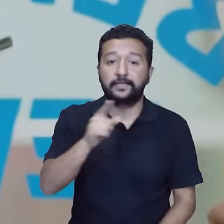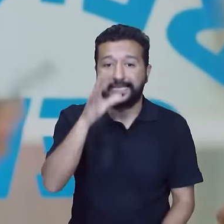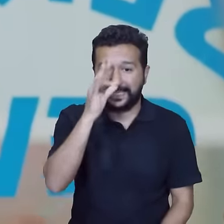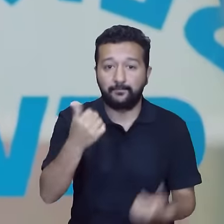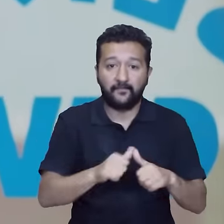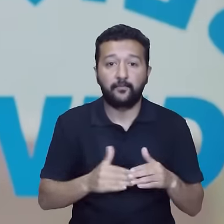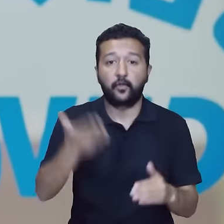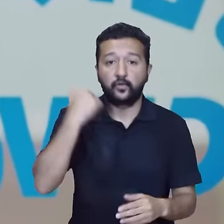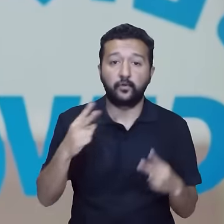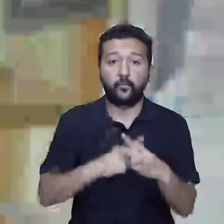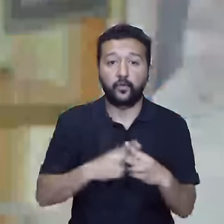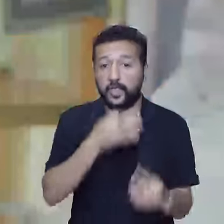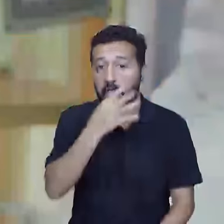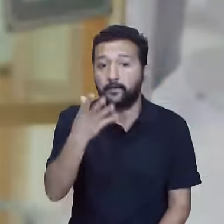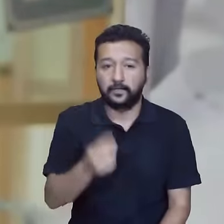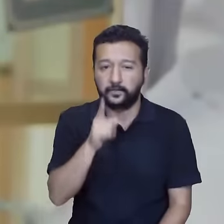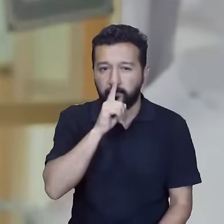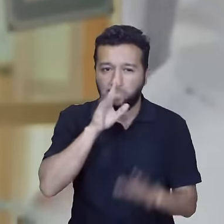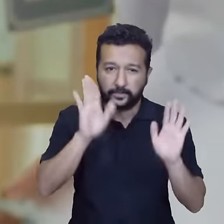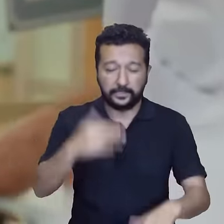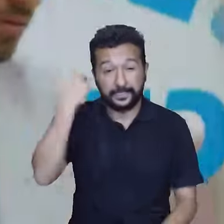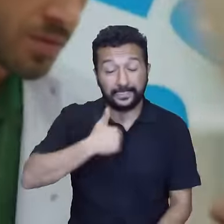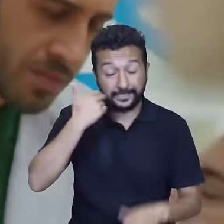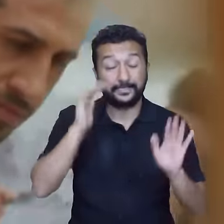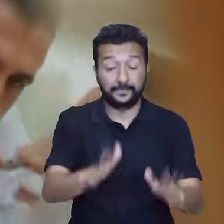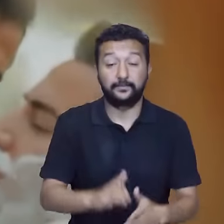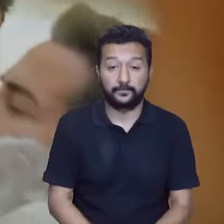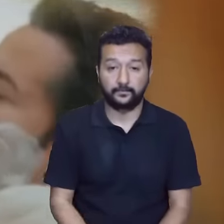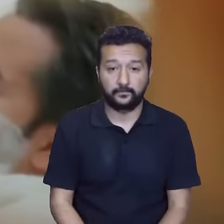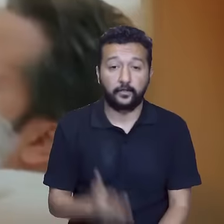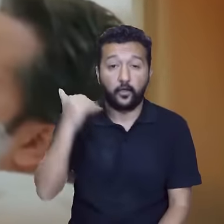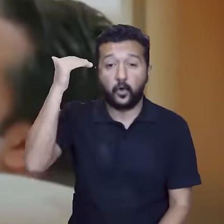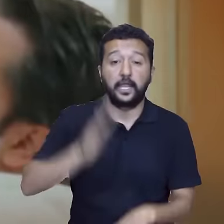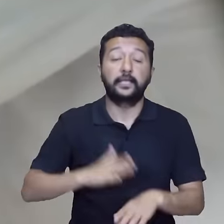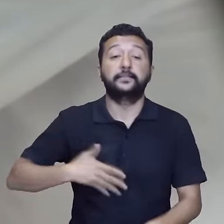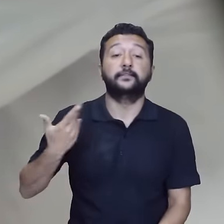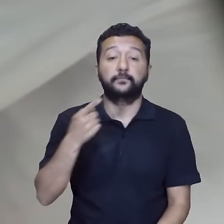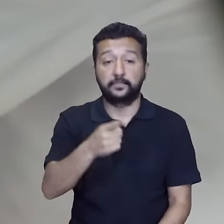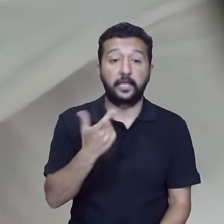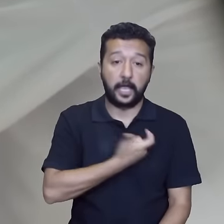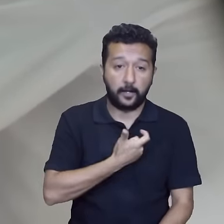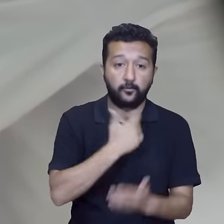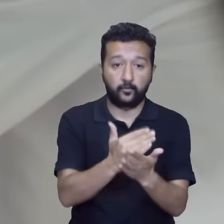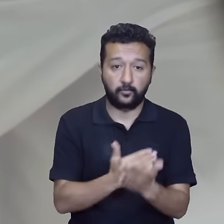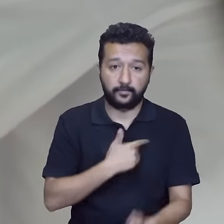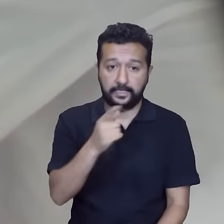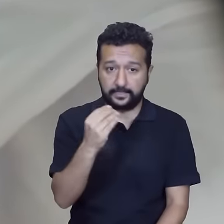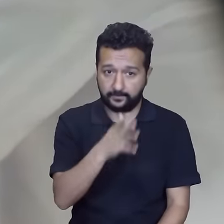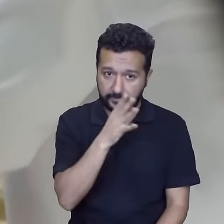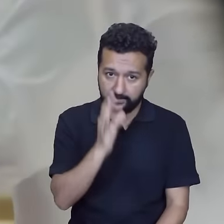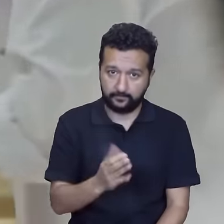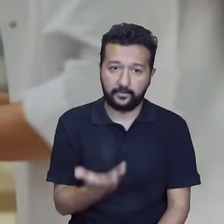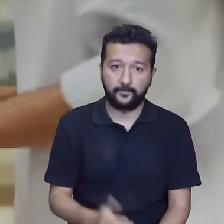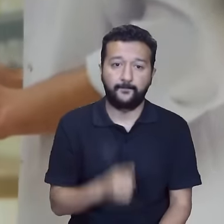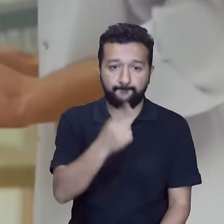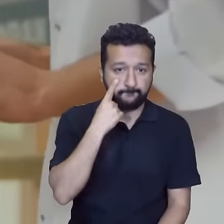kim evlenmeden önce karakola haber veriyor? Ya kes tıraşı berber. Ukalalık istemez. Kanunun prosedürü ben senden daha iyi bileceğim